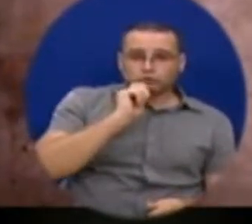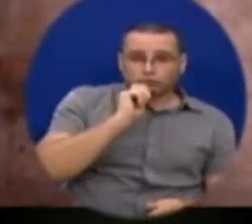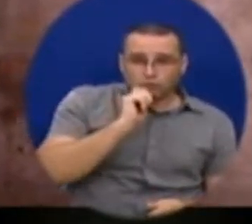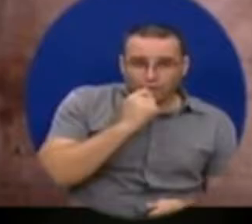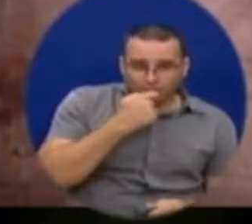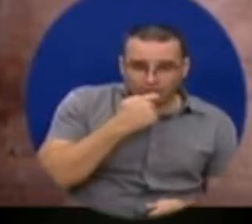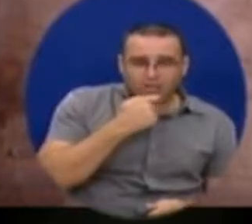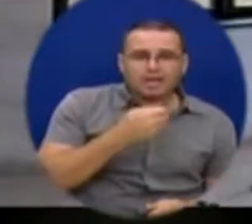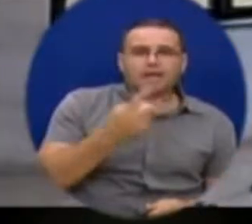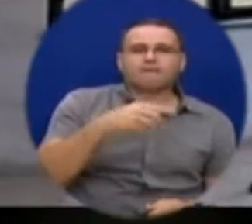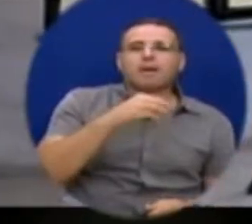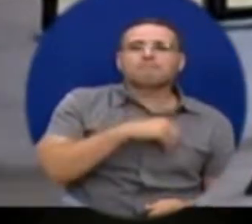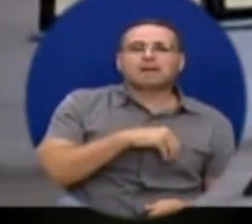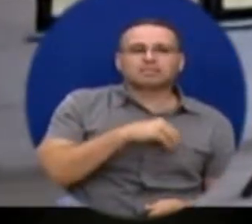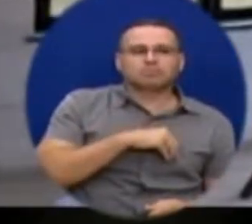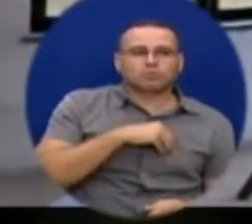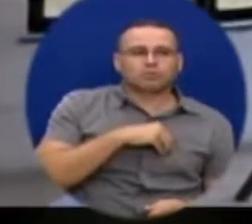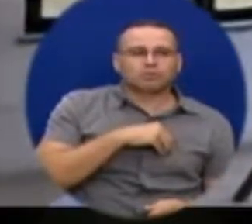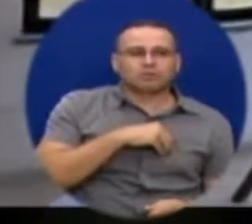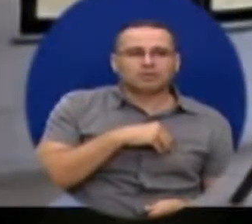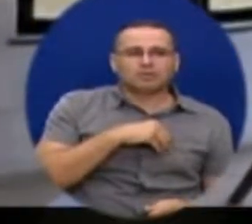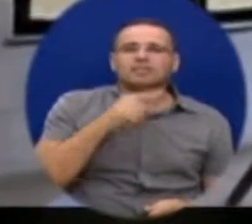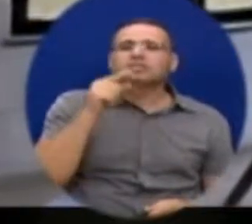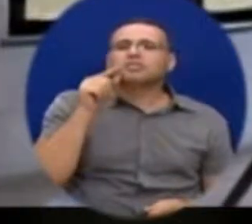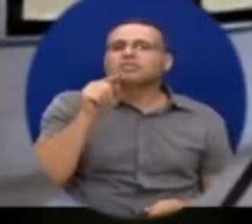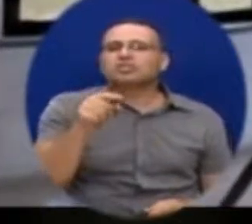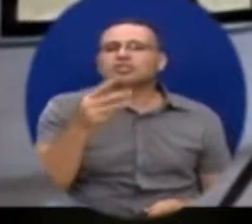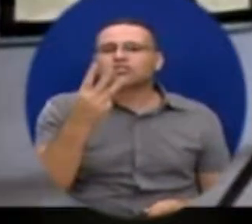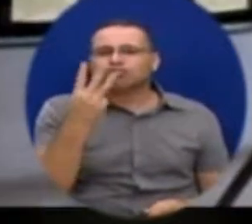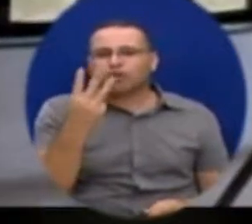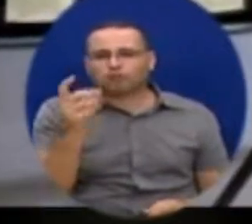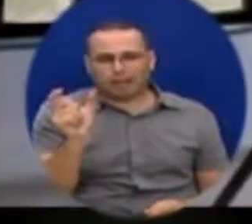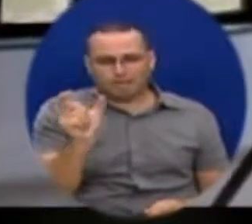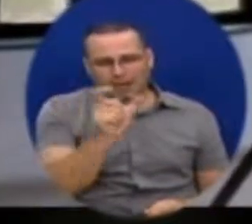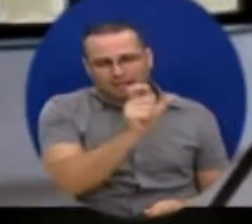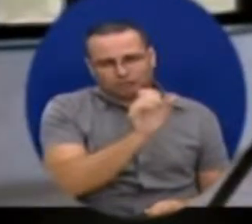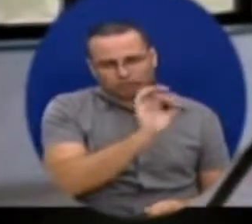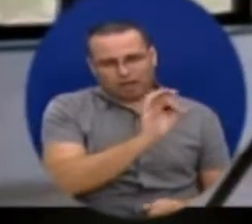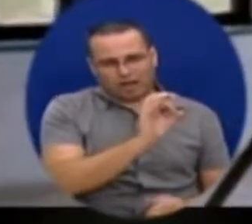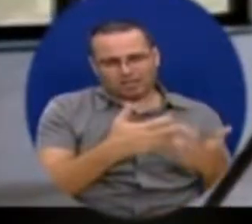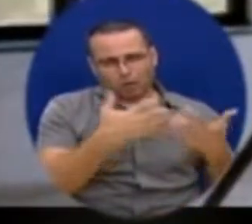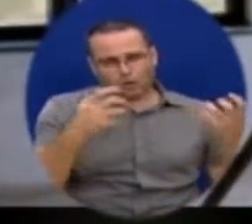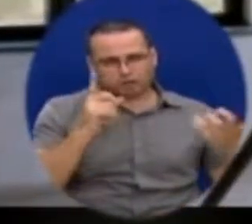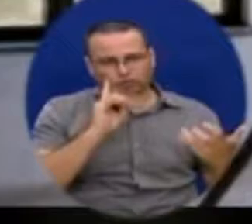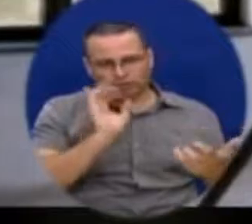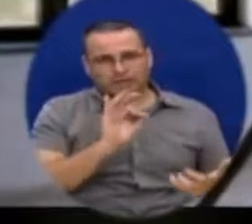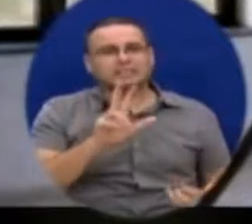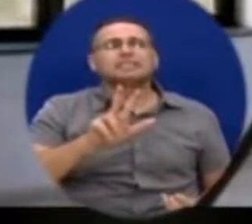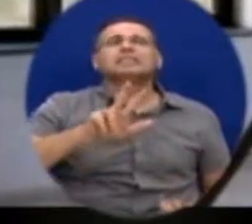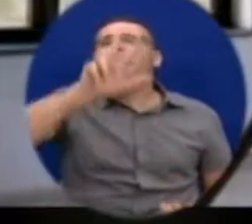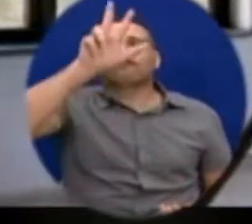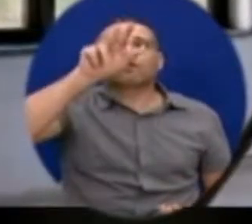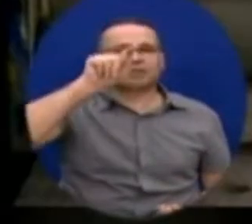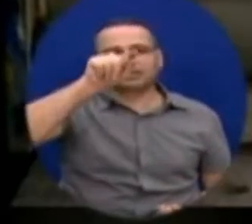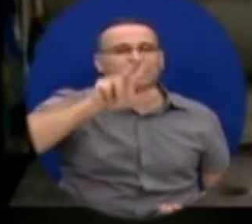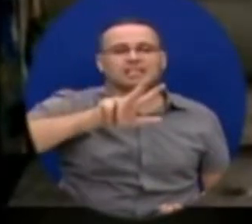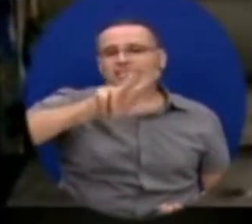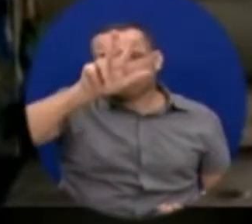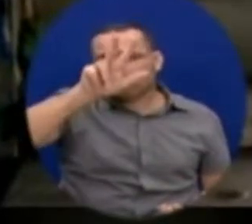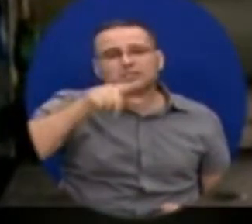לתמצאת באמת לשלוש מילים, והגעתי לנוסחה הזו של צפון, צופן ומצפון. הצפון בשבילי מהווה בעצם